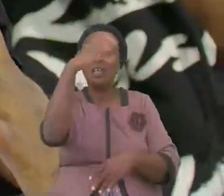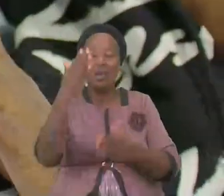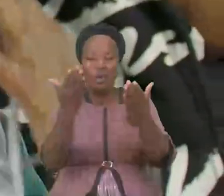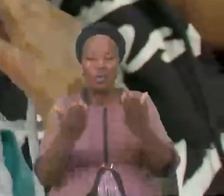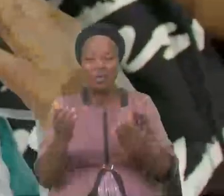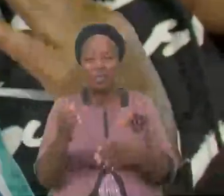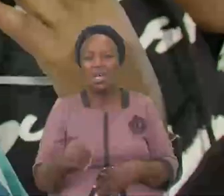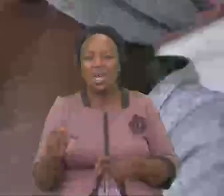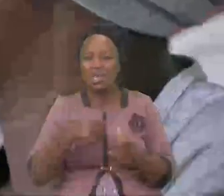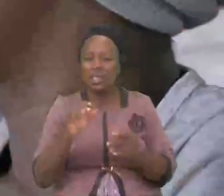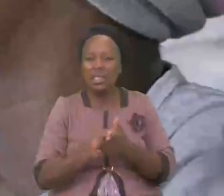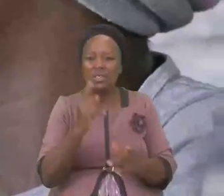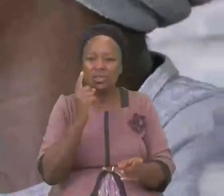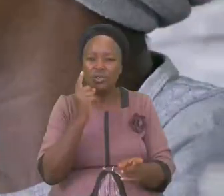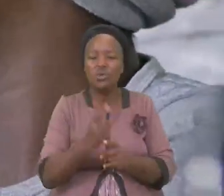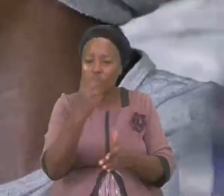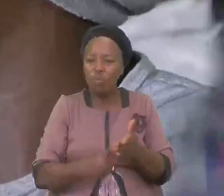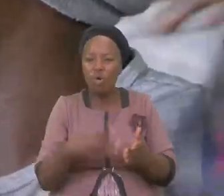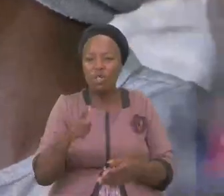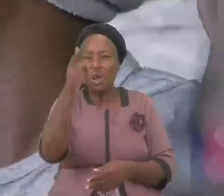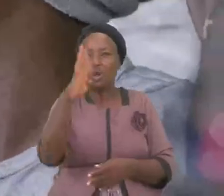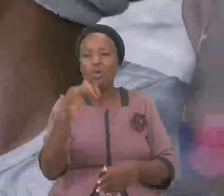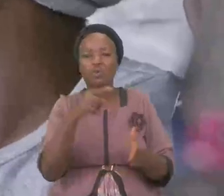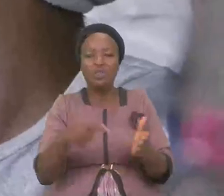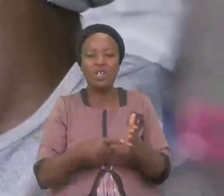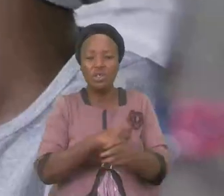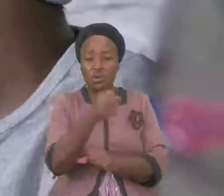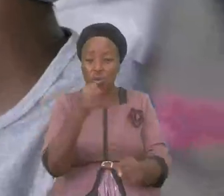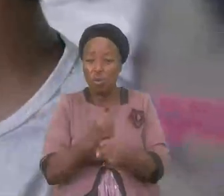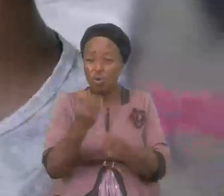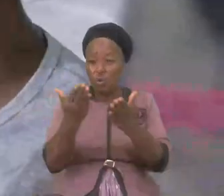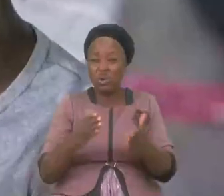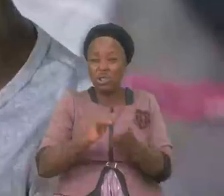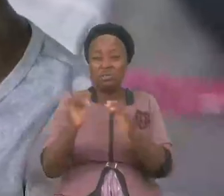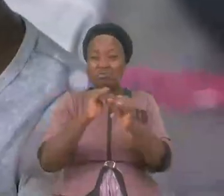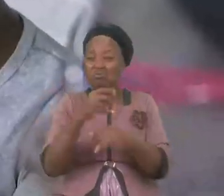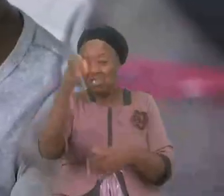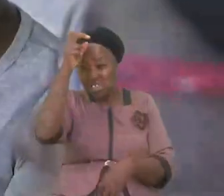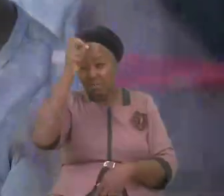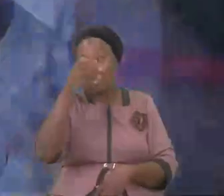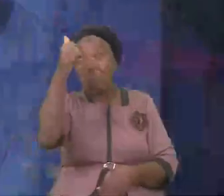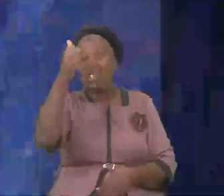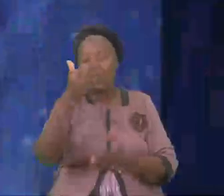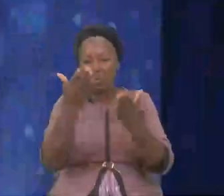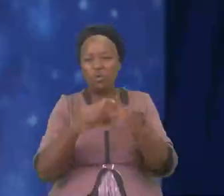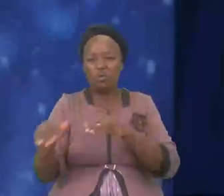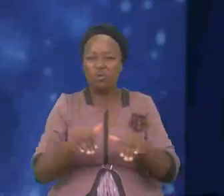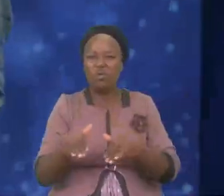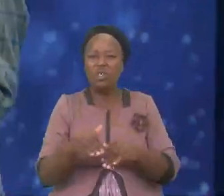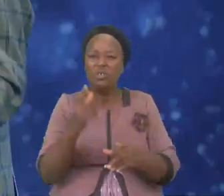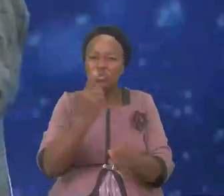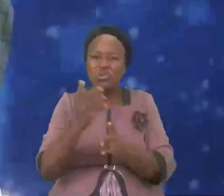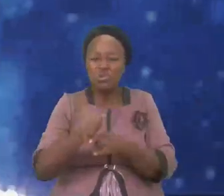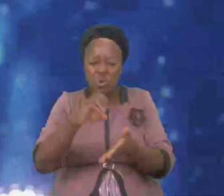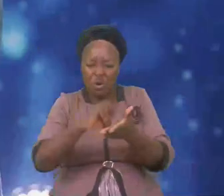c'est exactement ce que le Dieu de ce monde, et ce que Satan veut faire, il